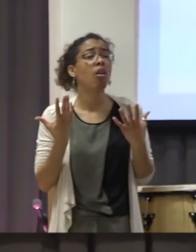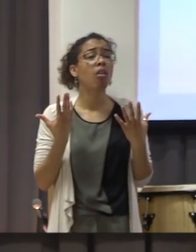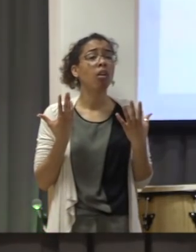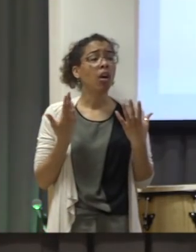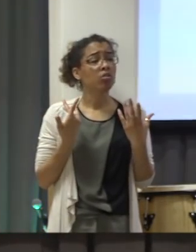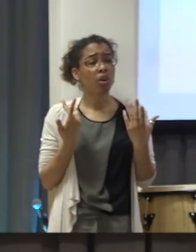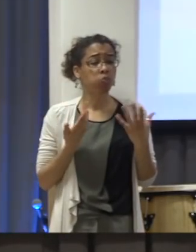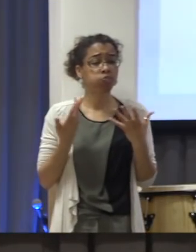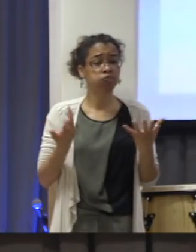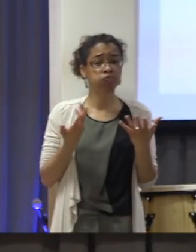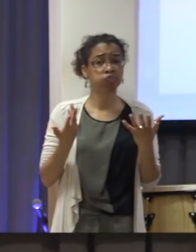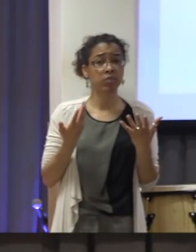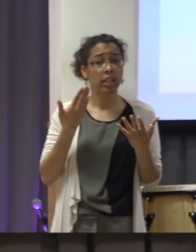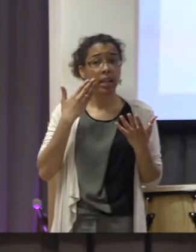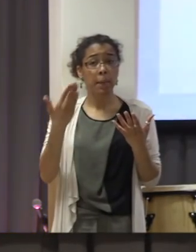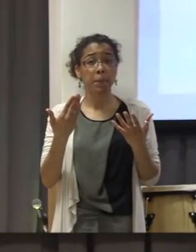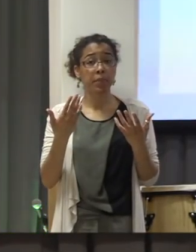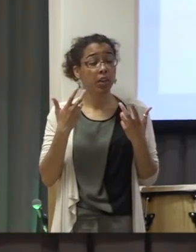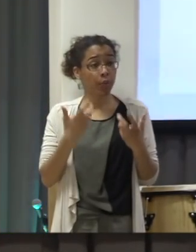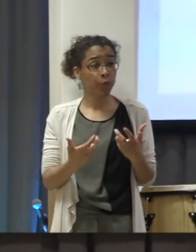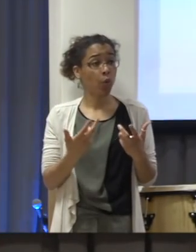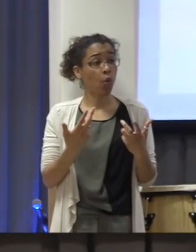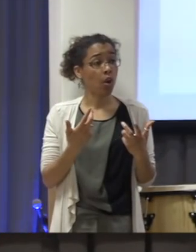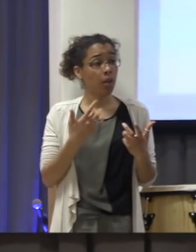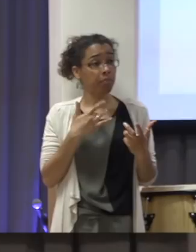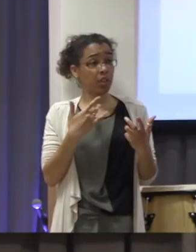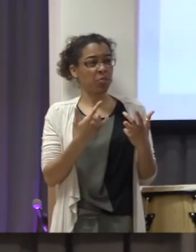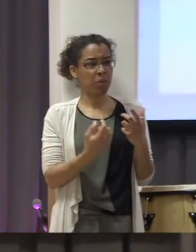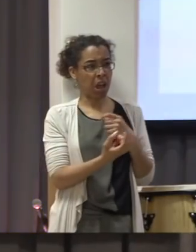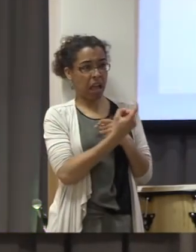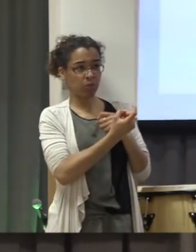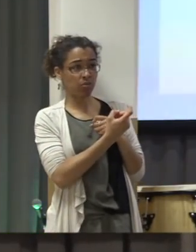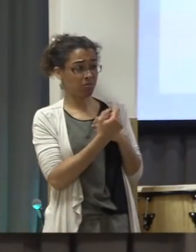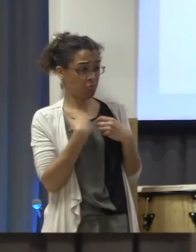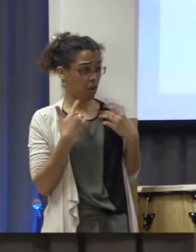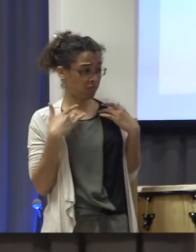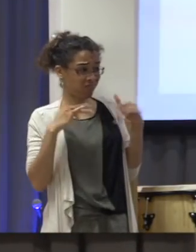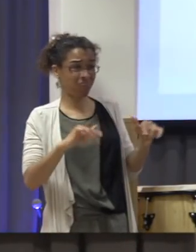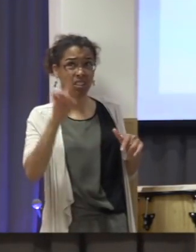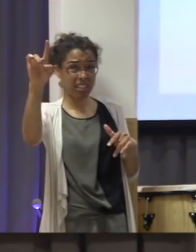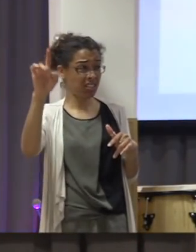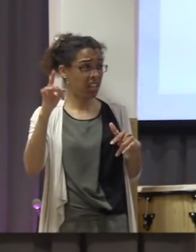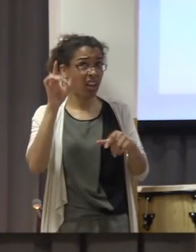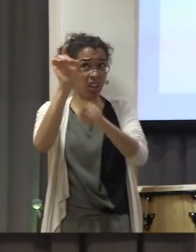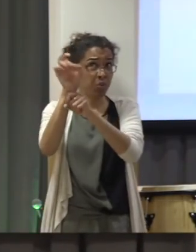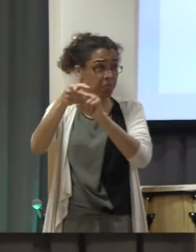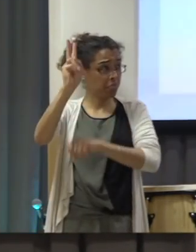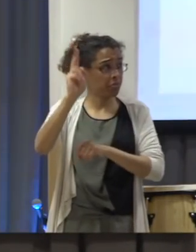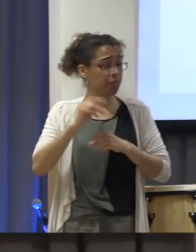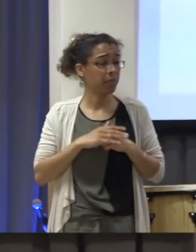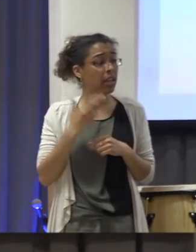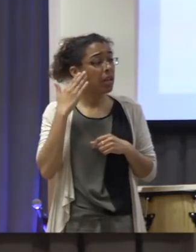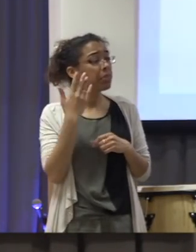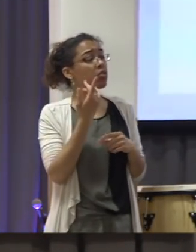gros. Si vous me touchez moi, c'est Jésus que vous avez touché. Pourquoi? Parce que Jésus, quand toi